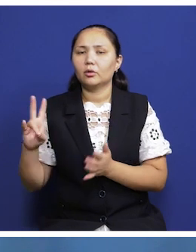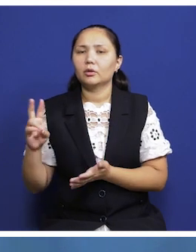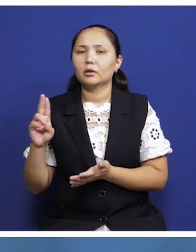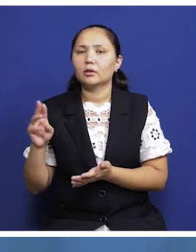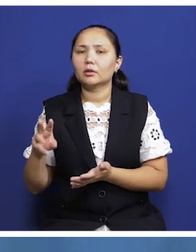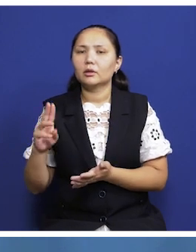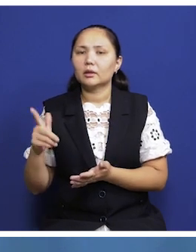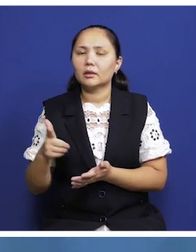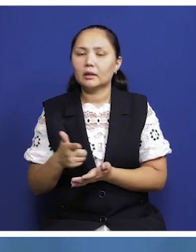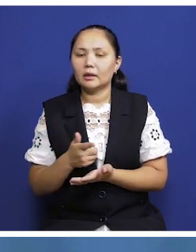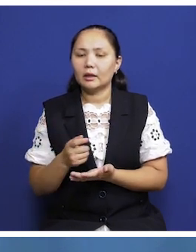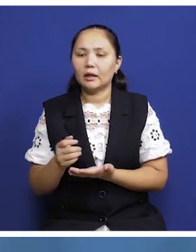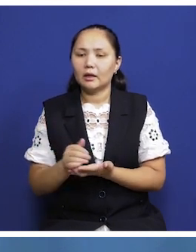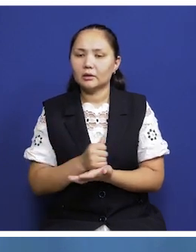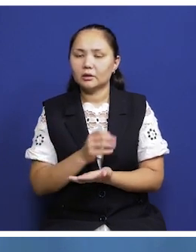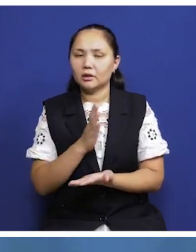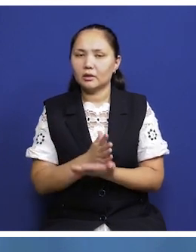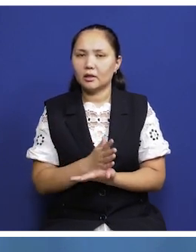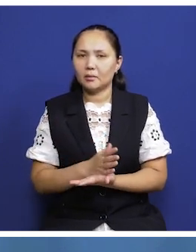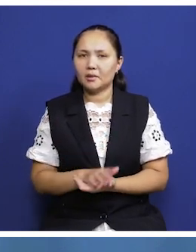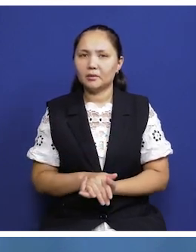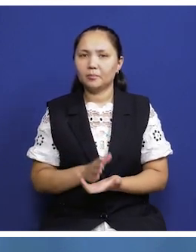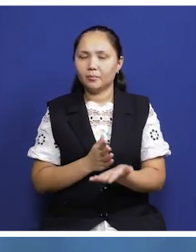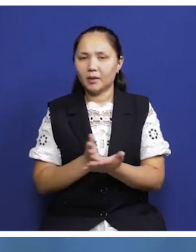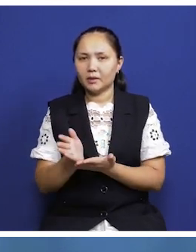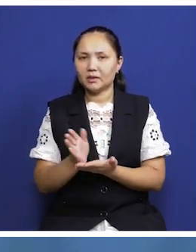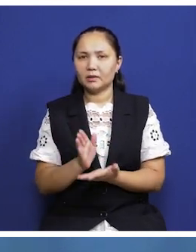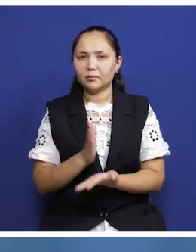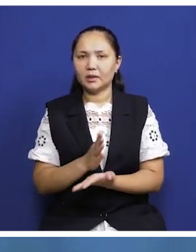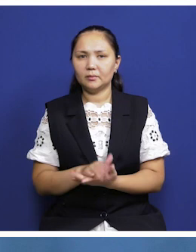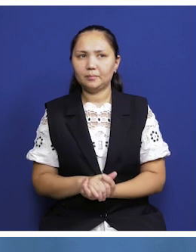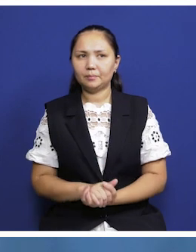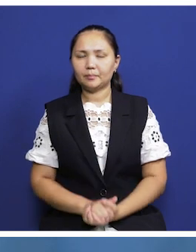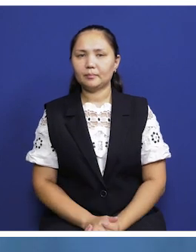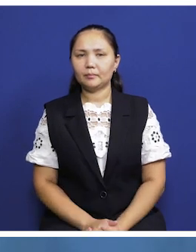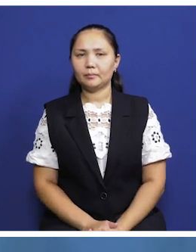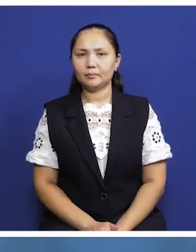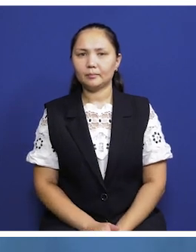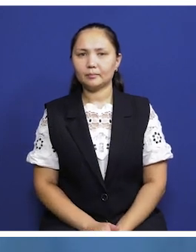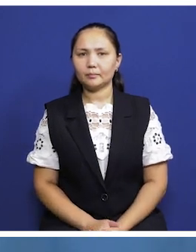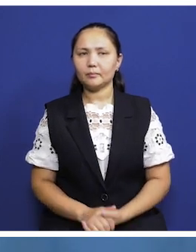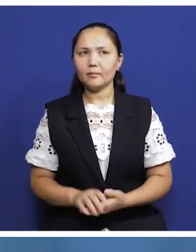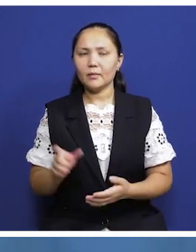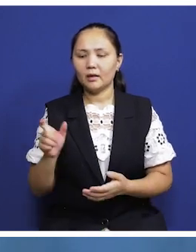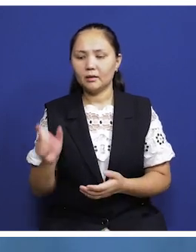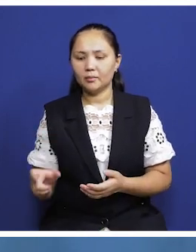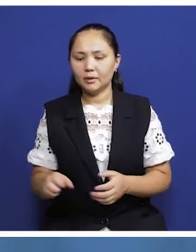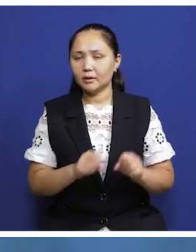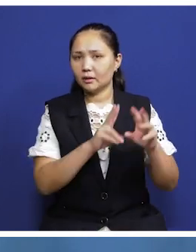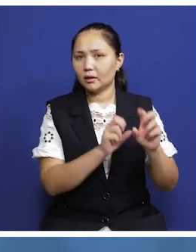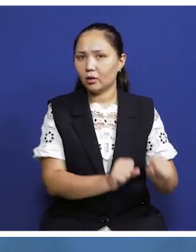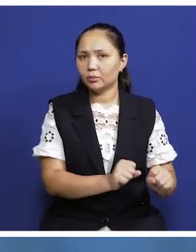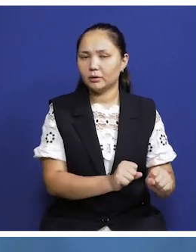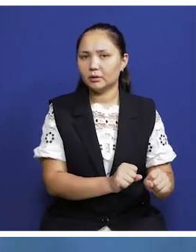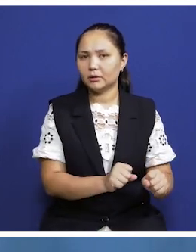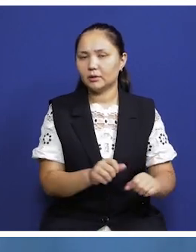де 163 миллион теңге қаржы бағытталып отыр осы шараларға. Тұрғындардың қауіпсіздігін қамтамасыз ету